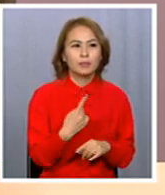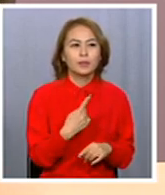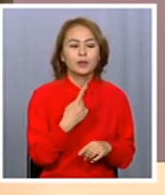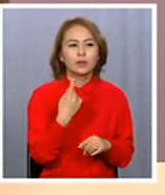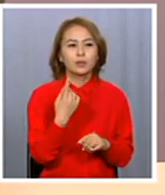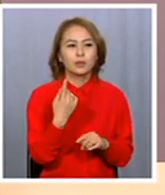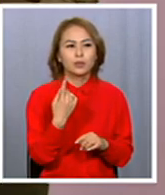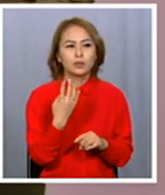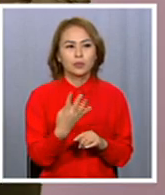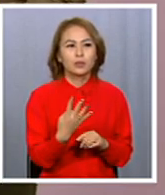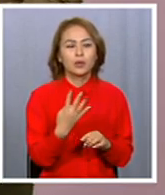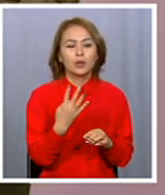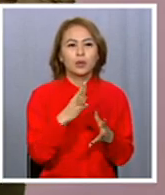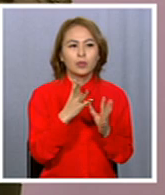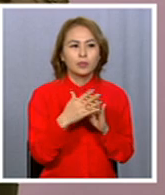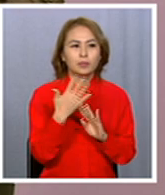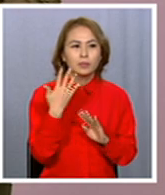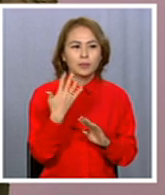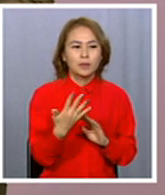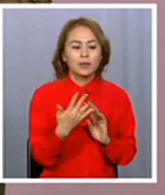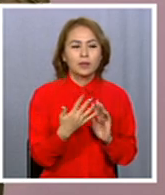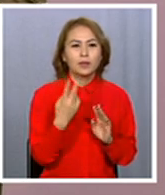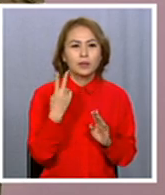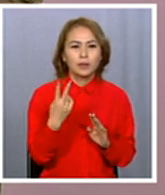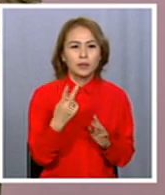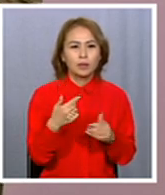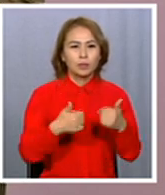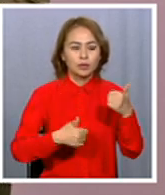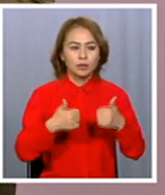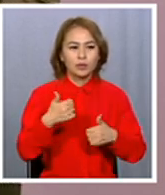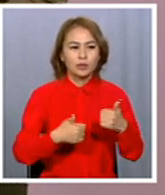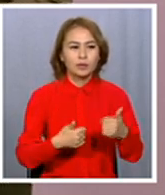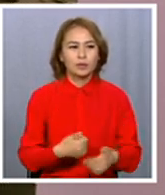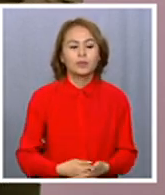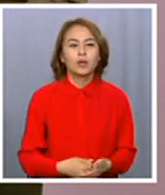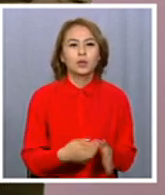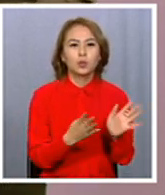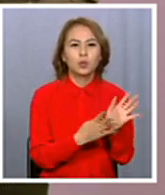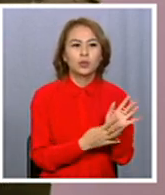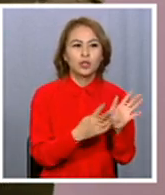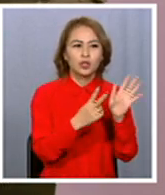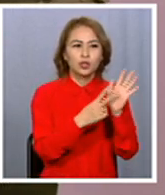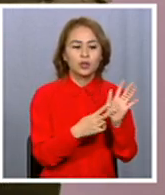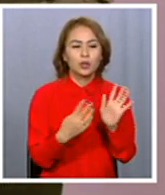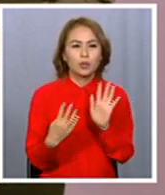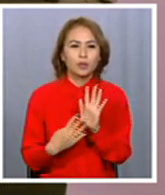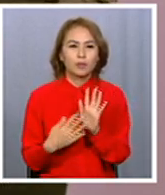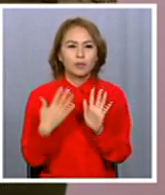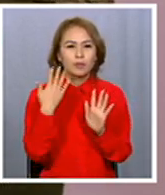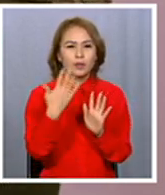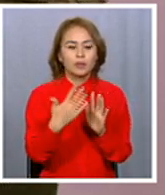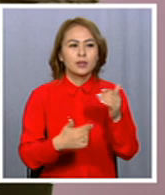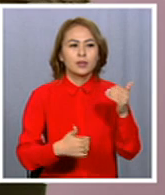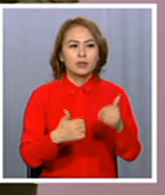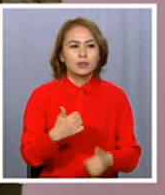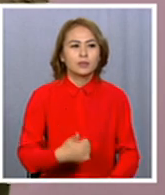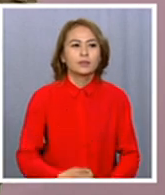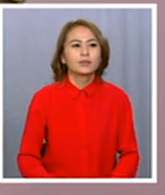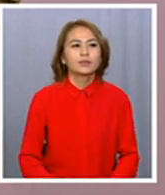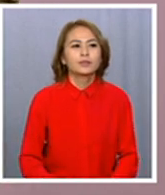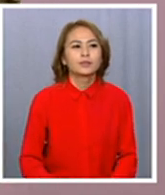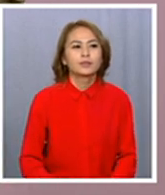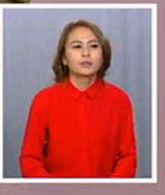қосындысы 5-ге тең. Енді екі бөлшекті салыстырамыз. 9-дан 7, 9-дан 5-тен